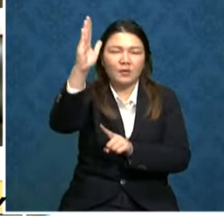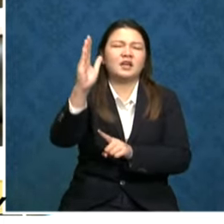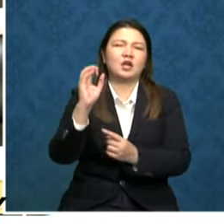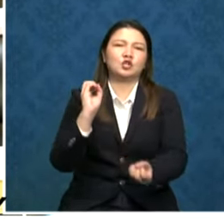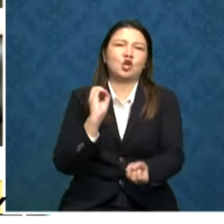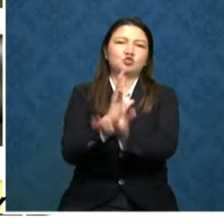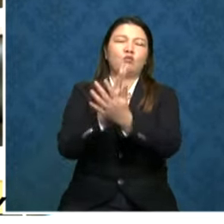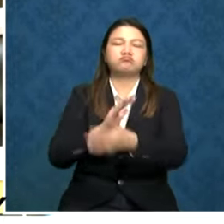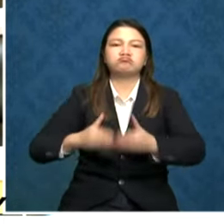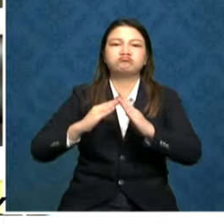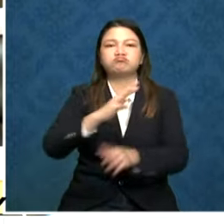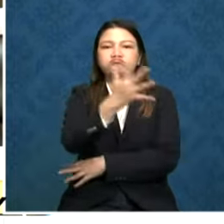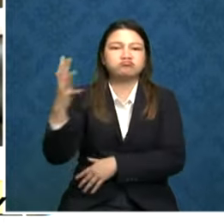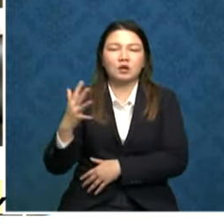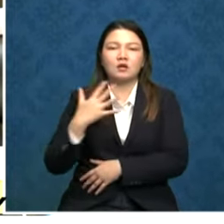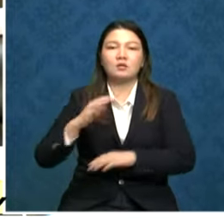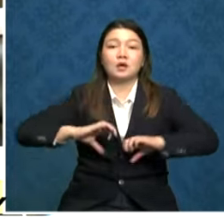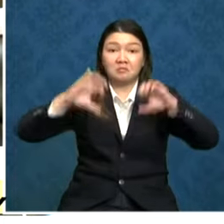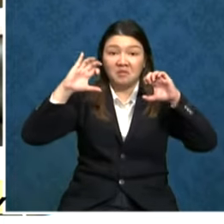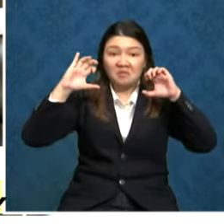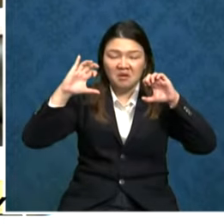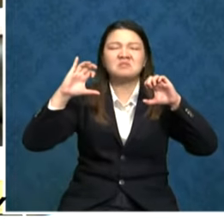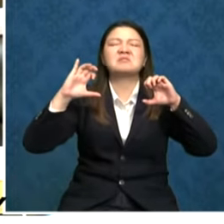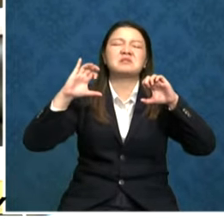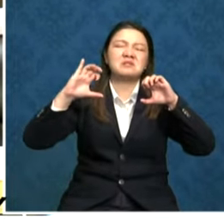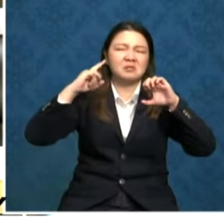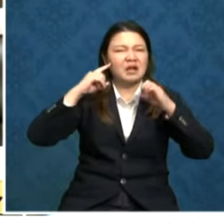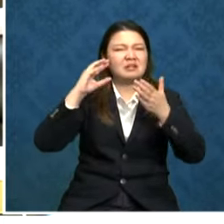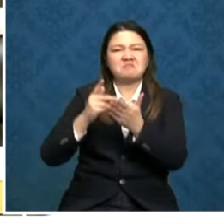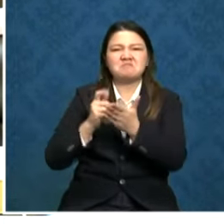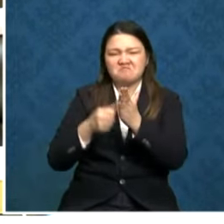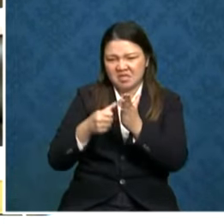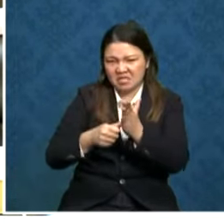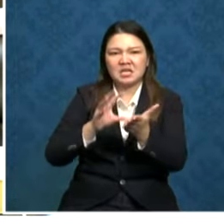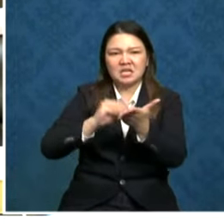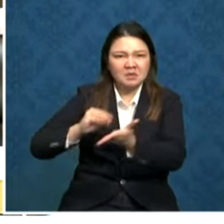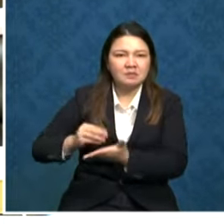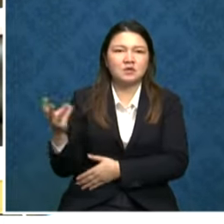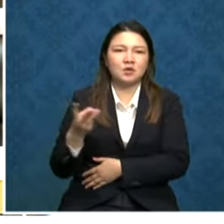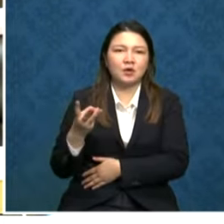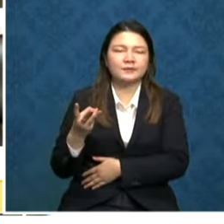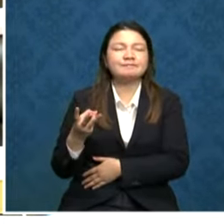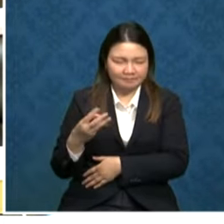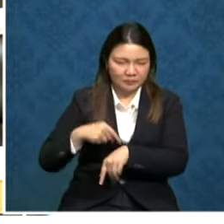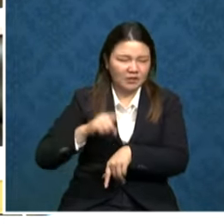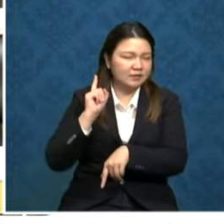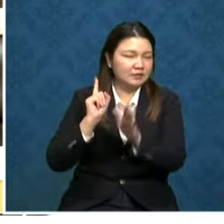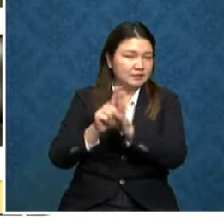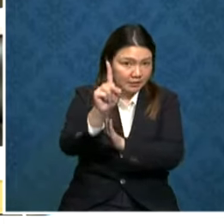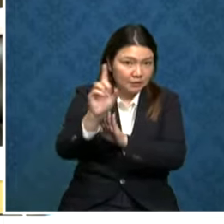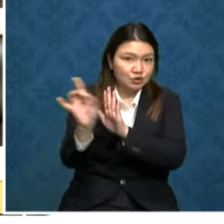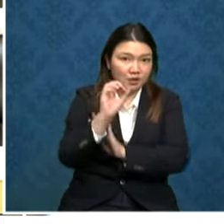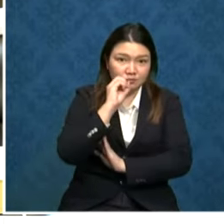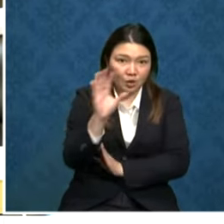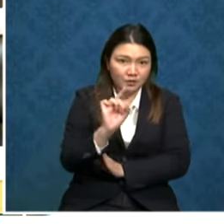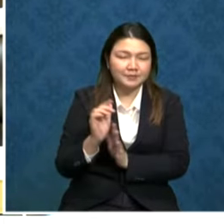อนาคตได้ในอนาคตรัฐก็จัดเก็บภาษีรายได้ได้น้อยลงไปอีกนะครับวิธีในการแก้ปัญหาครับสั้นๆ 1นาทีสุดท้ายนะครับสิ่งที่ผมคิด